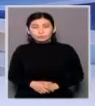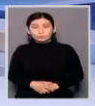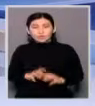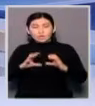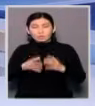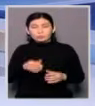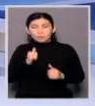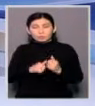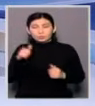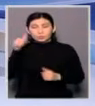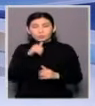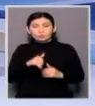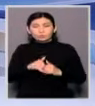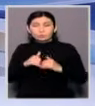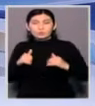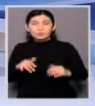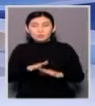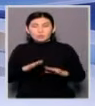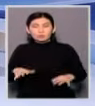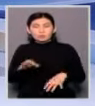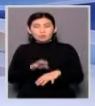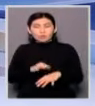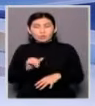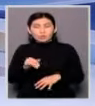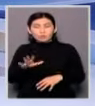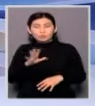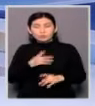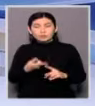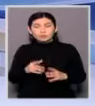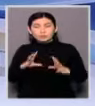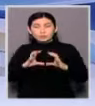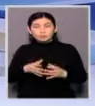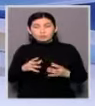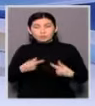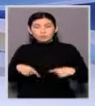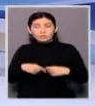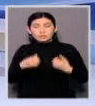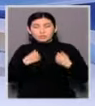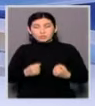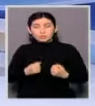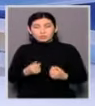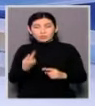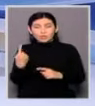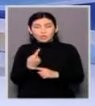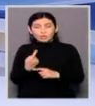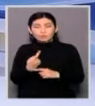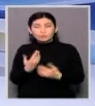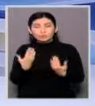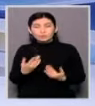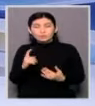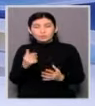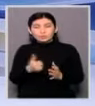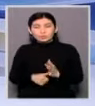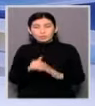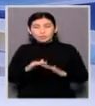В мире с каждым годом растет число детей с аутизмом. По данным Всемирной организации здравоохранения, у одного из